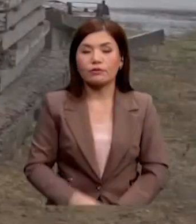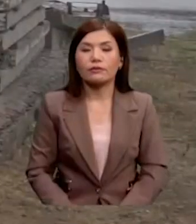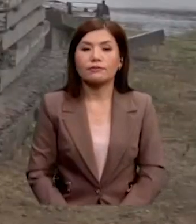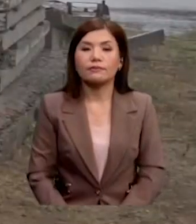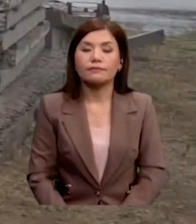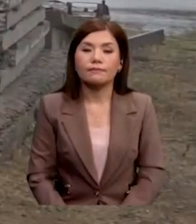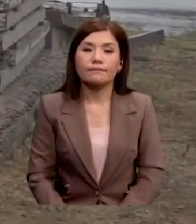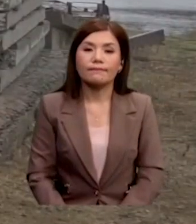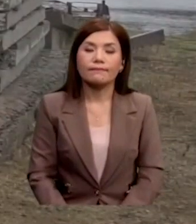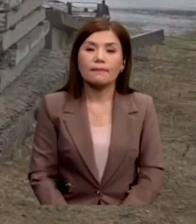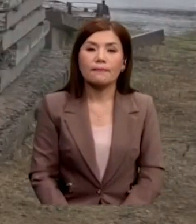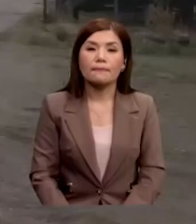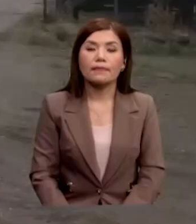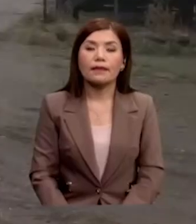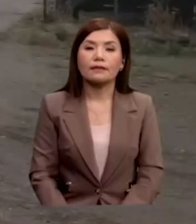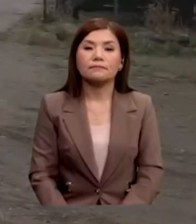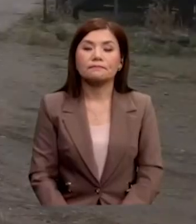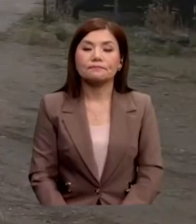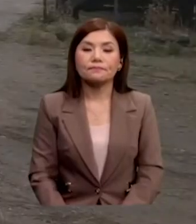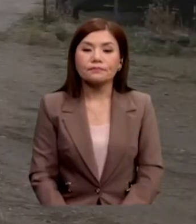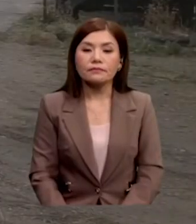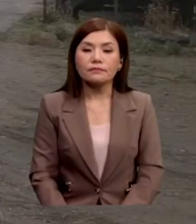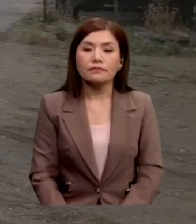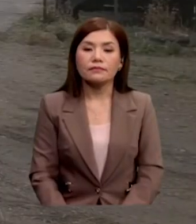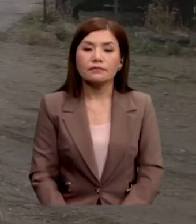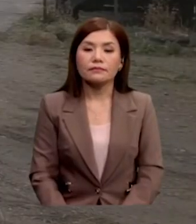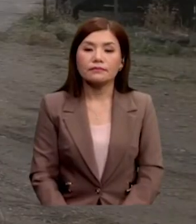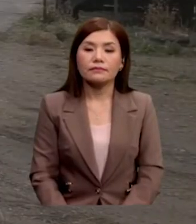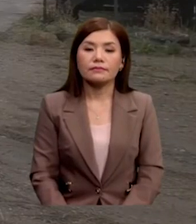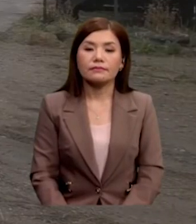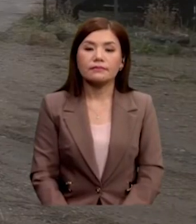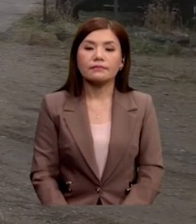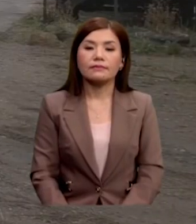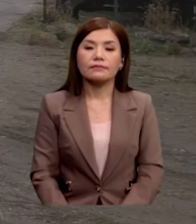Евгения Мягченко, Кайрат Алпысбаев, Атамикен Бизнес, Павлодарская область.